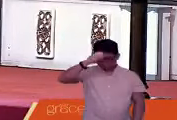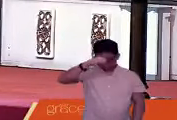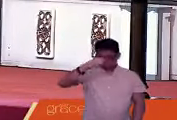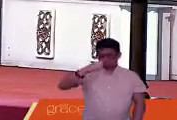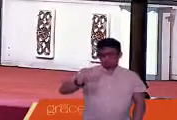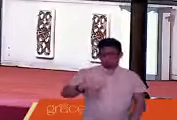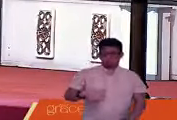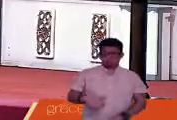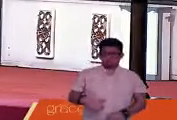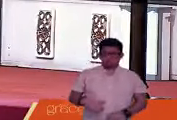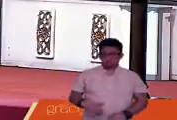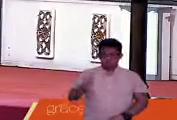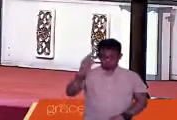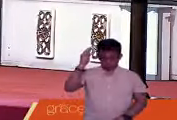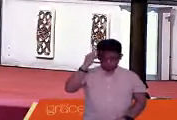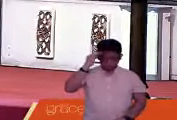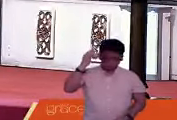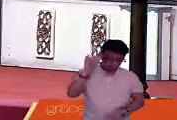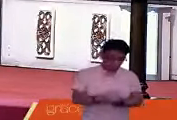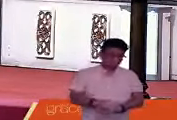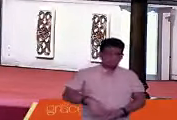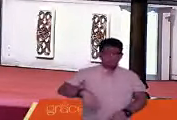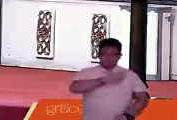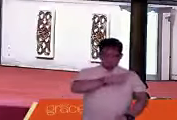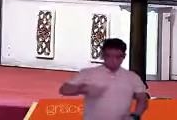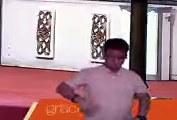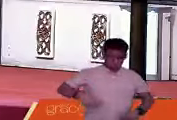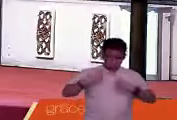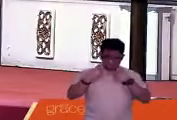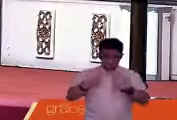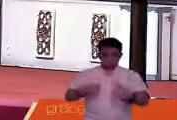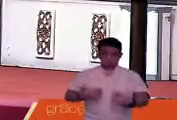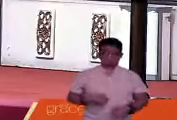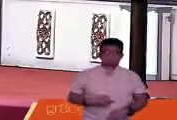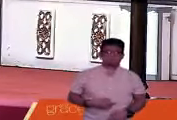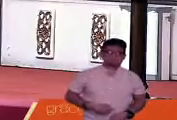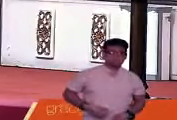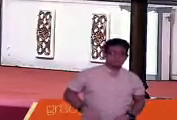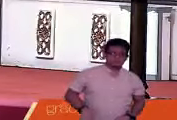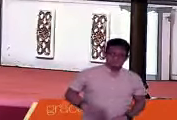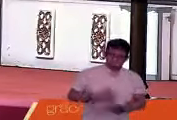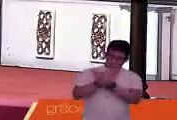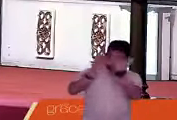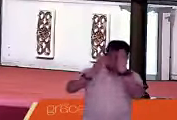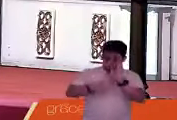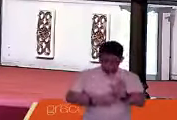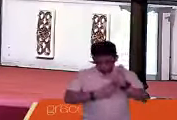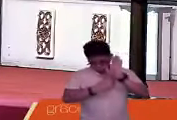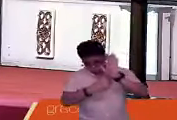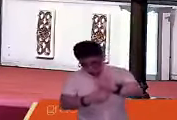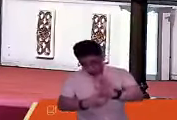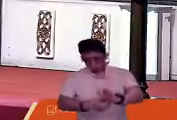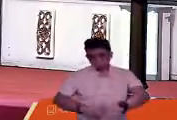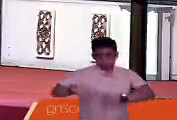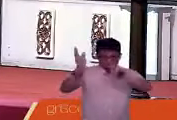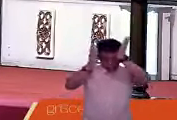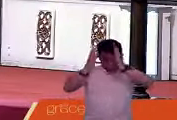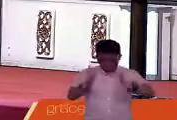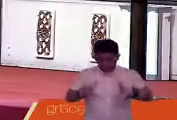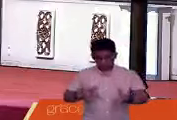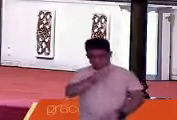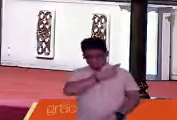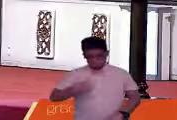acknowledge ni ini. Misya, Lord, and Solomon said, thou hast showed unto thy servant David,